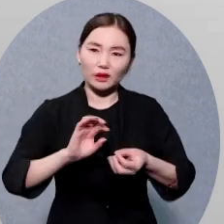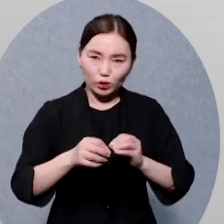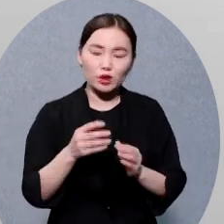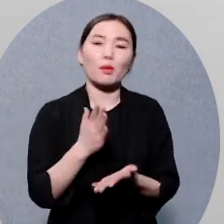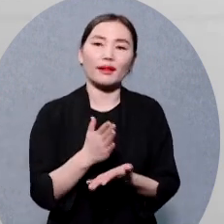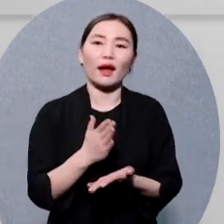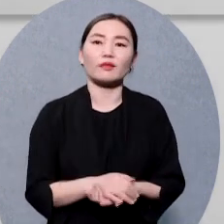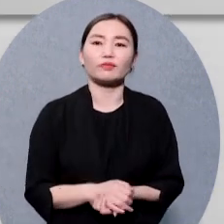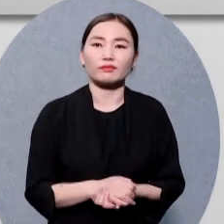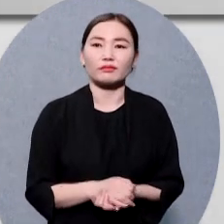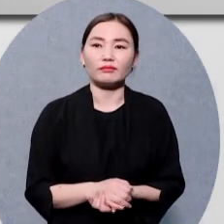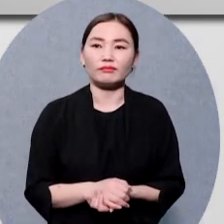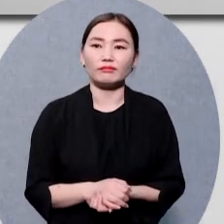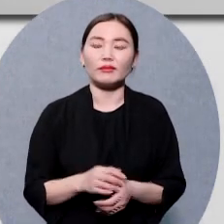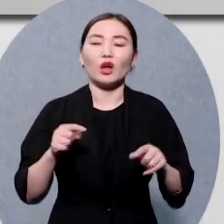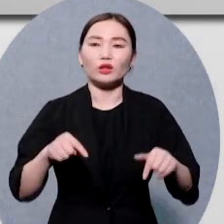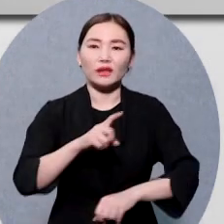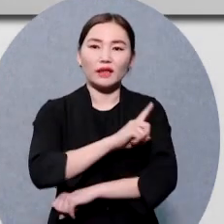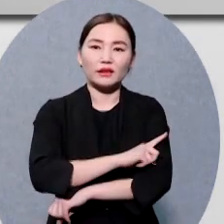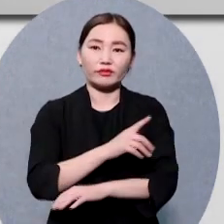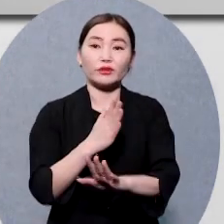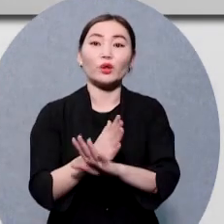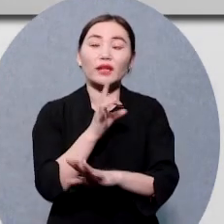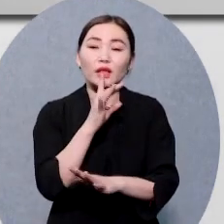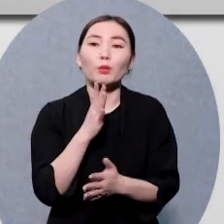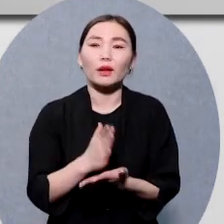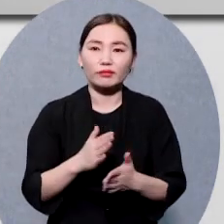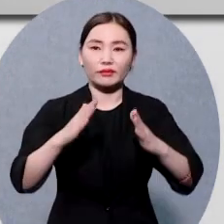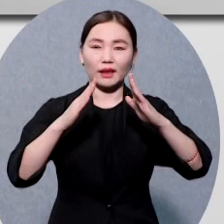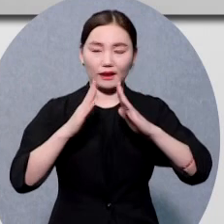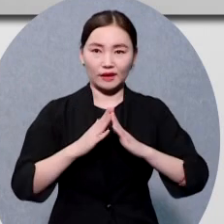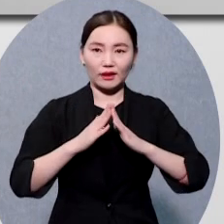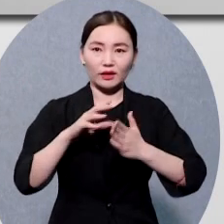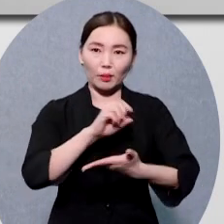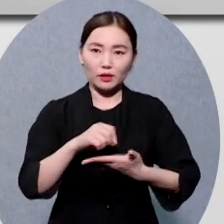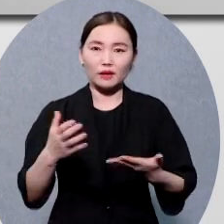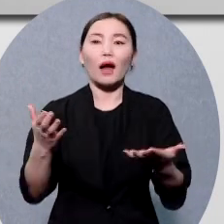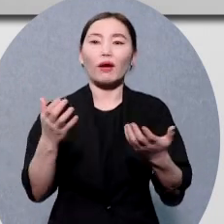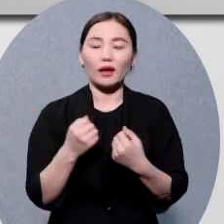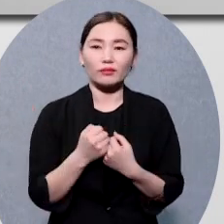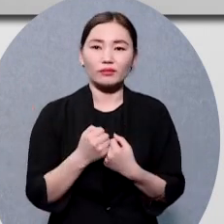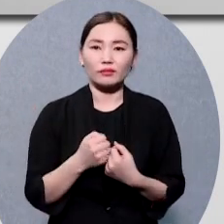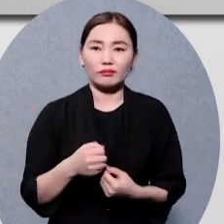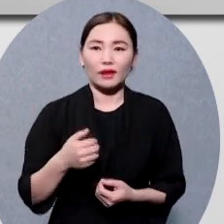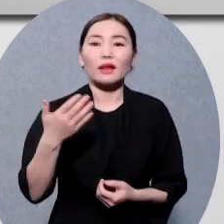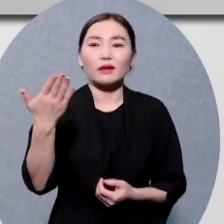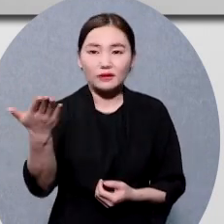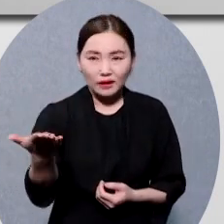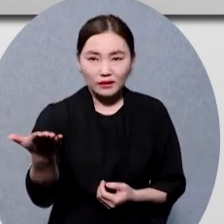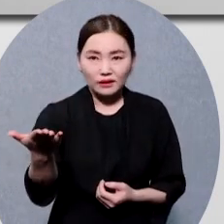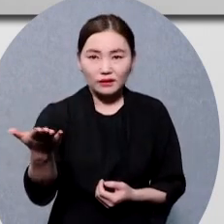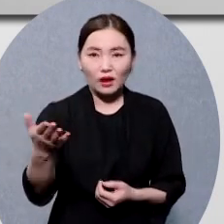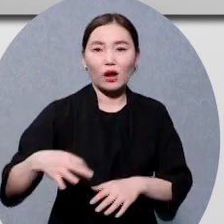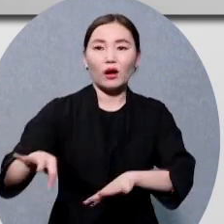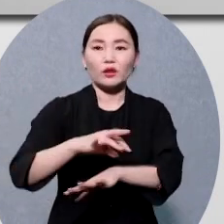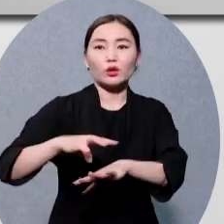байгаа. За ингээд манай өнөөдрийн хичээл өндөрлөө. За гэрээний даалгавраа тэмдэгэд давна. Танай орон нутгад байгаа